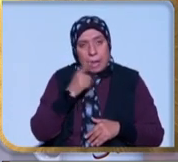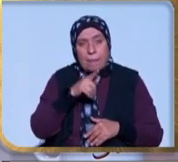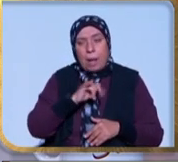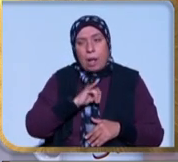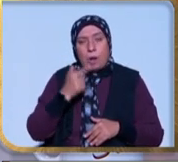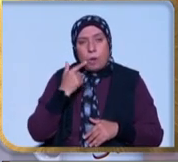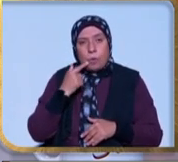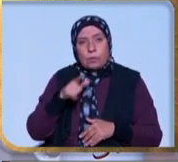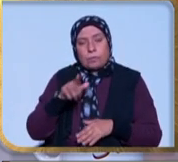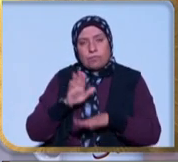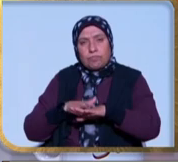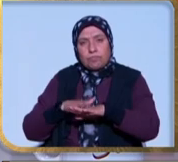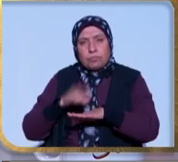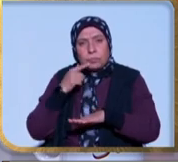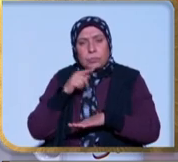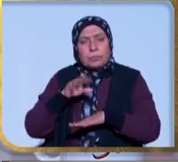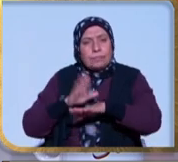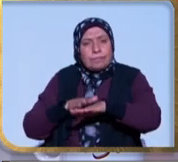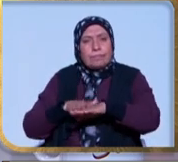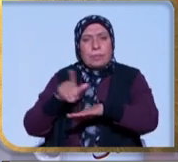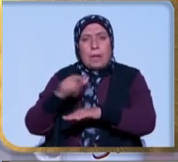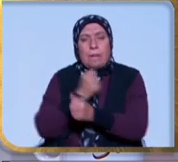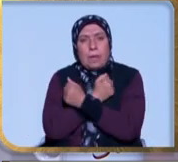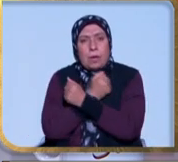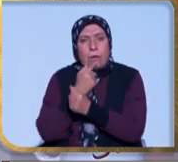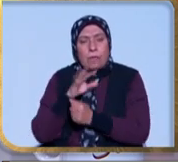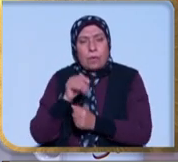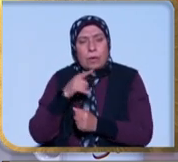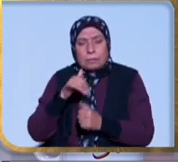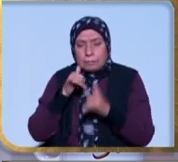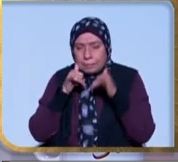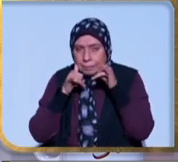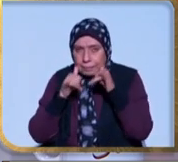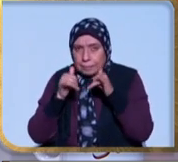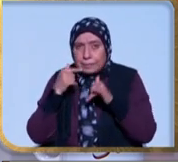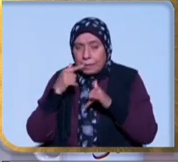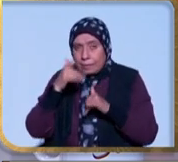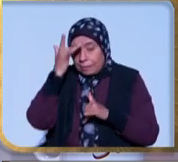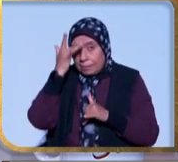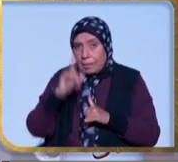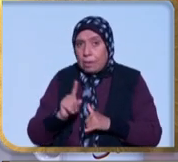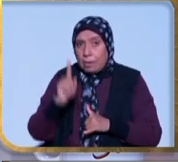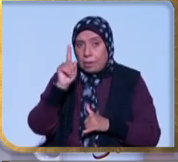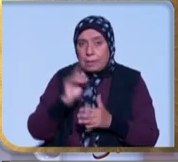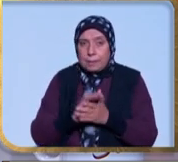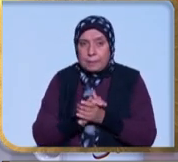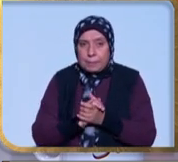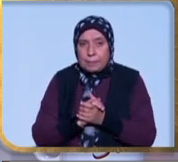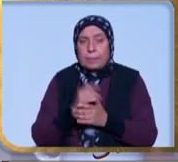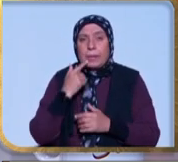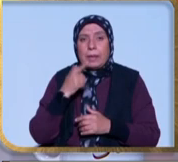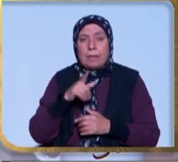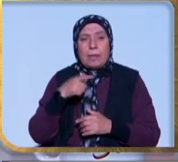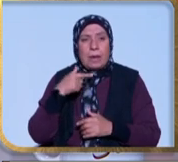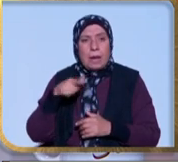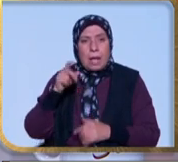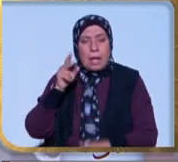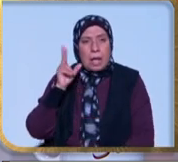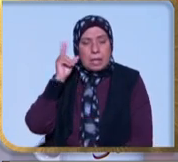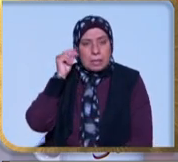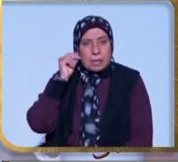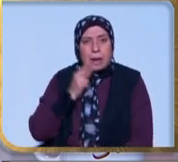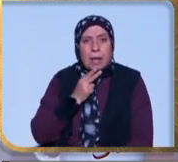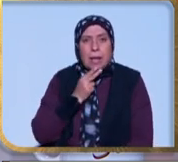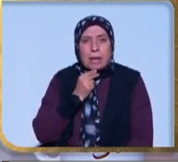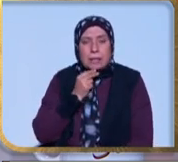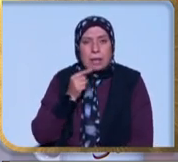فرعون إلى الإيمان برب العالمين، وإنه يطلب منه إطلاق بني إسرائيل من الأسر اللي كانوا